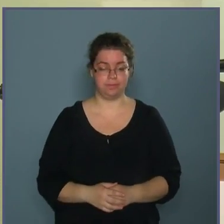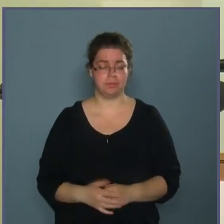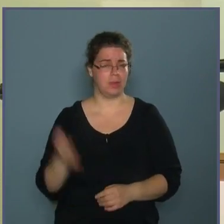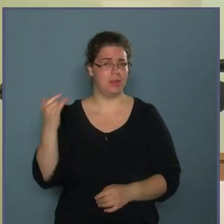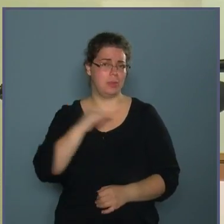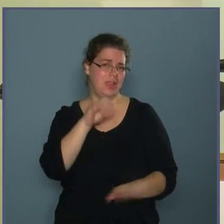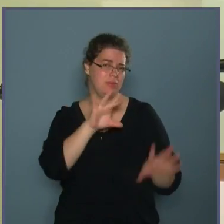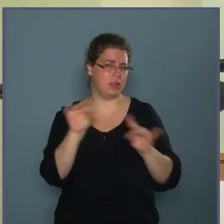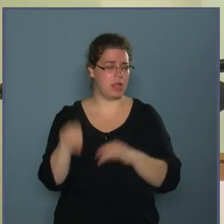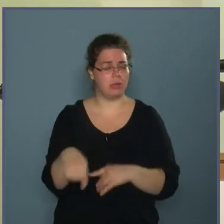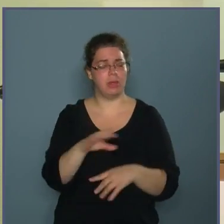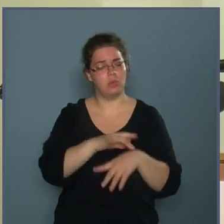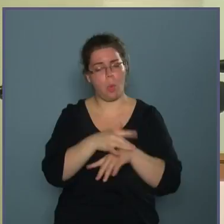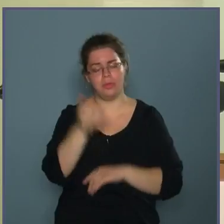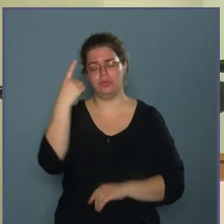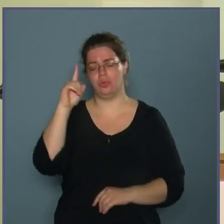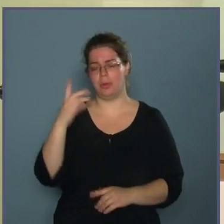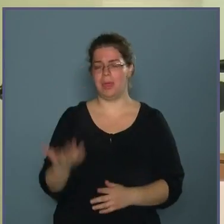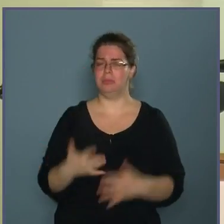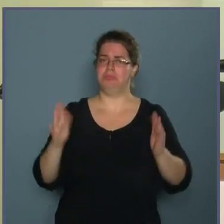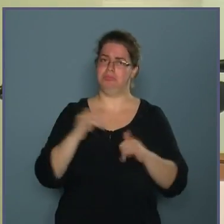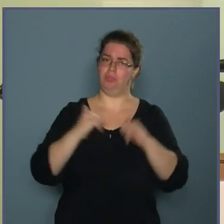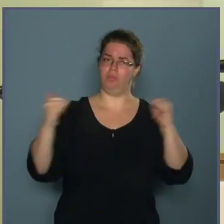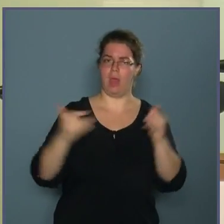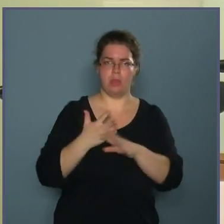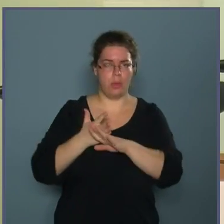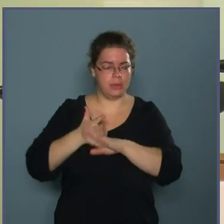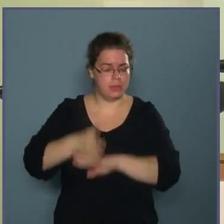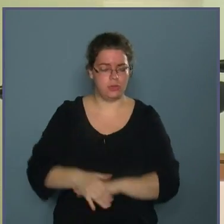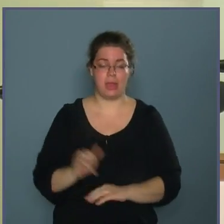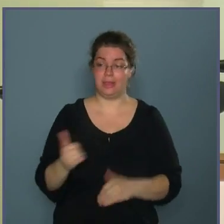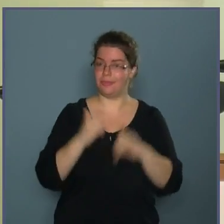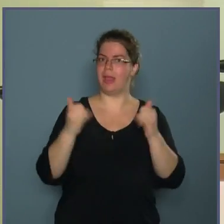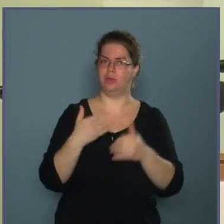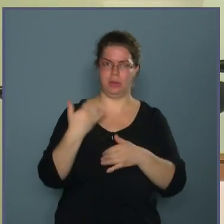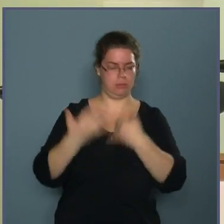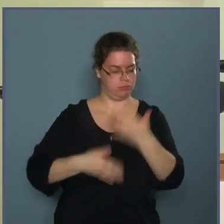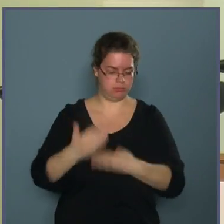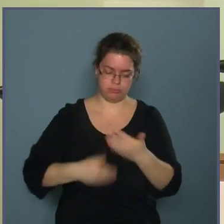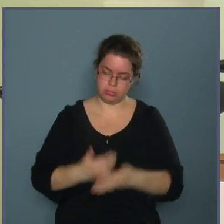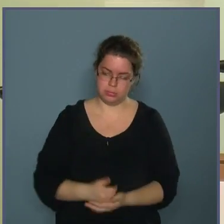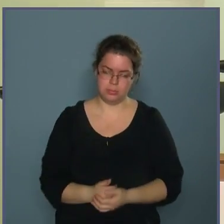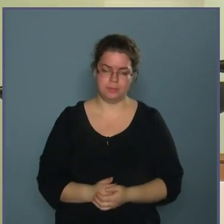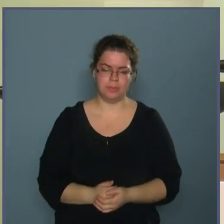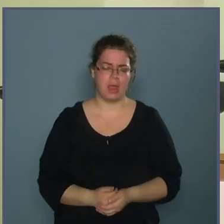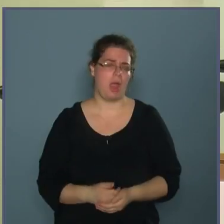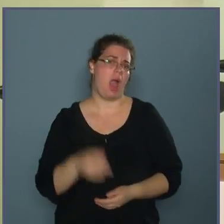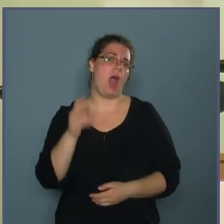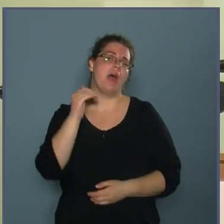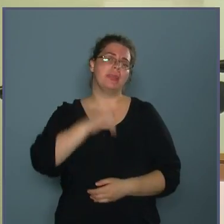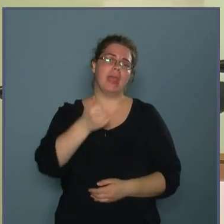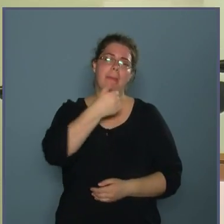Az elmúlt évtizedekben az orvostudomány hihetetlen fejlődésen ment keresztül, és fejlődik napjainkban is. A Délpesti